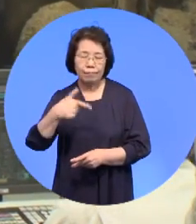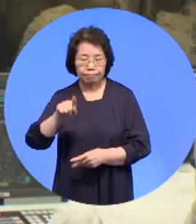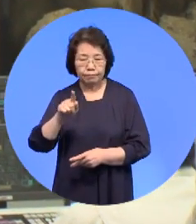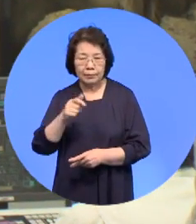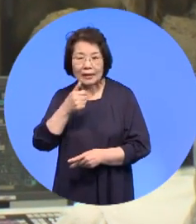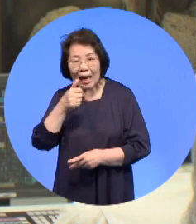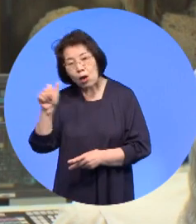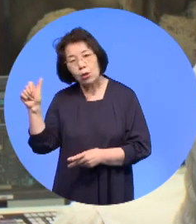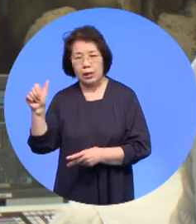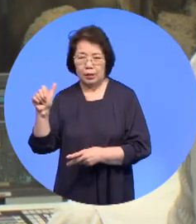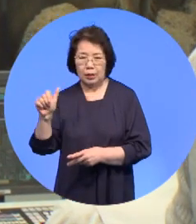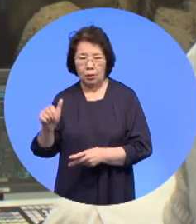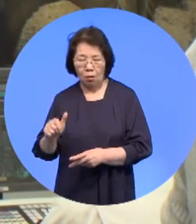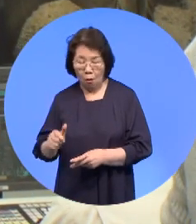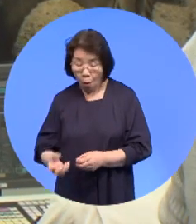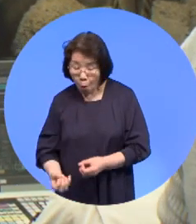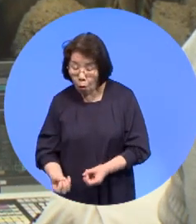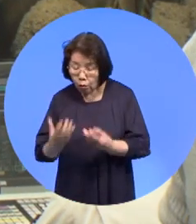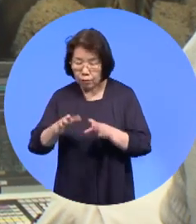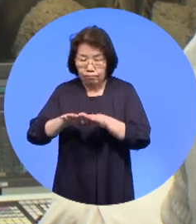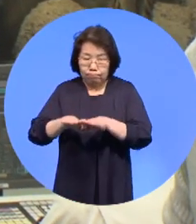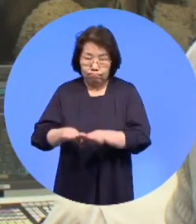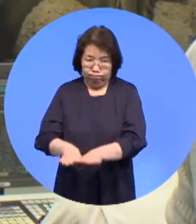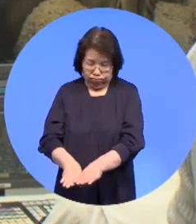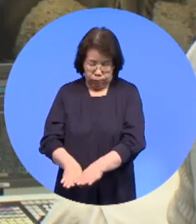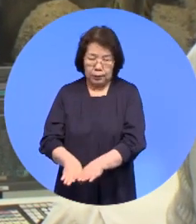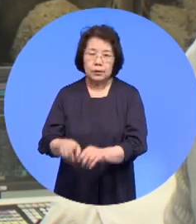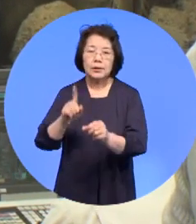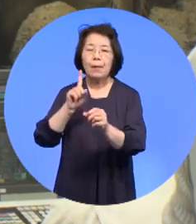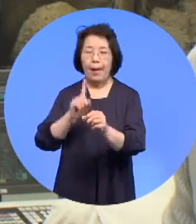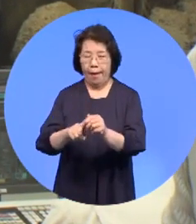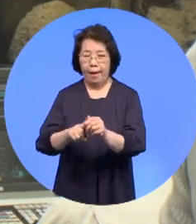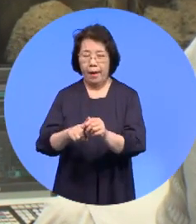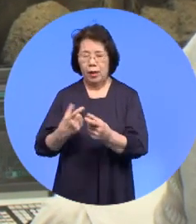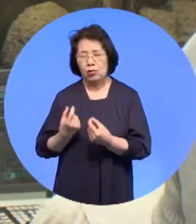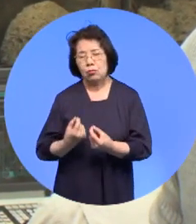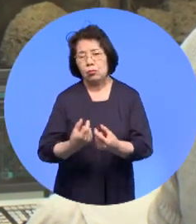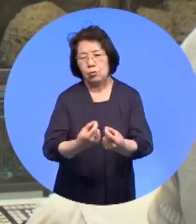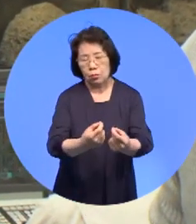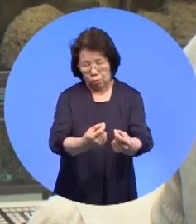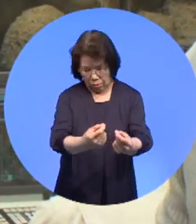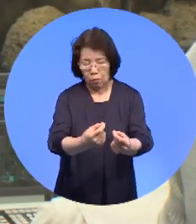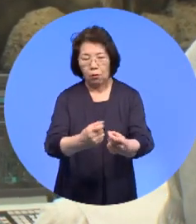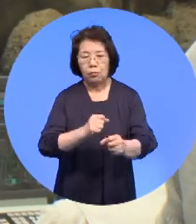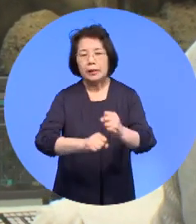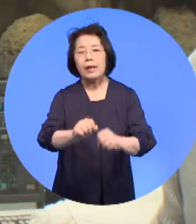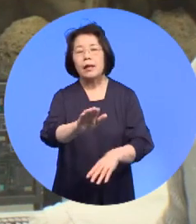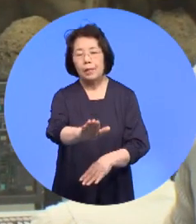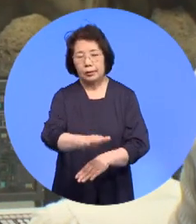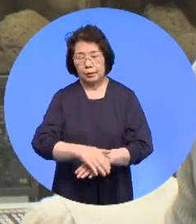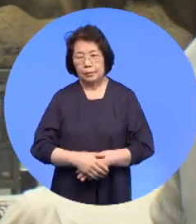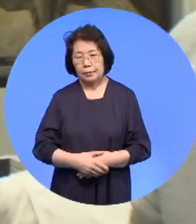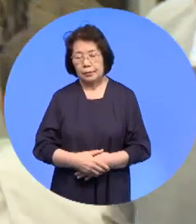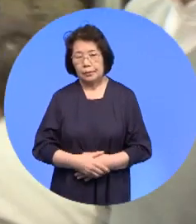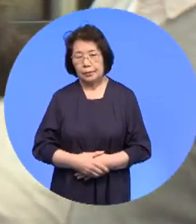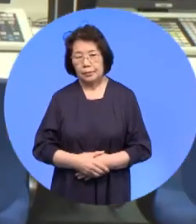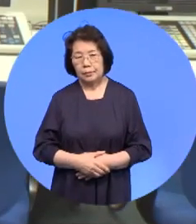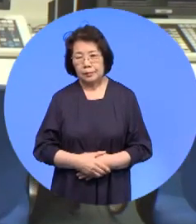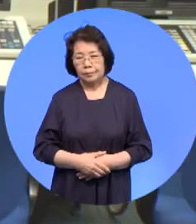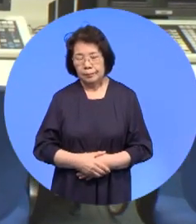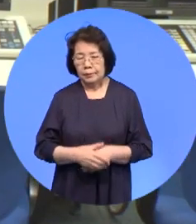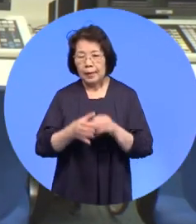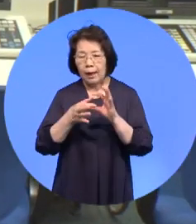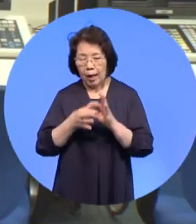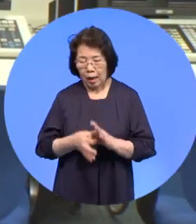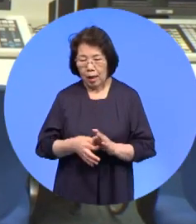no よく発生を抑制することもできますので24時間連続でいますですからのスタッフも